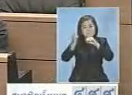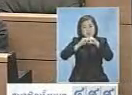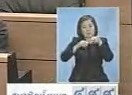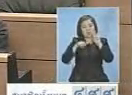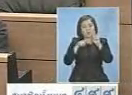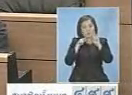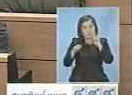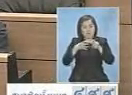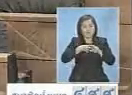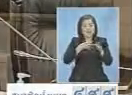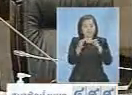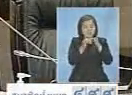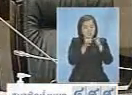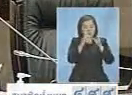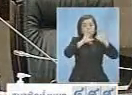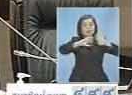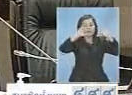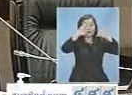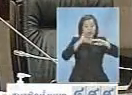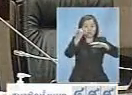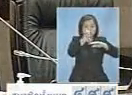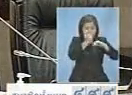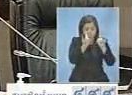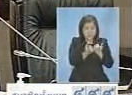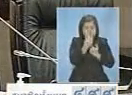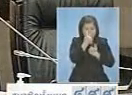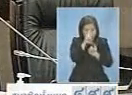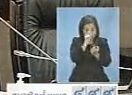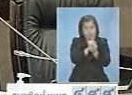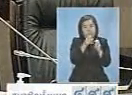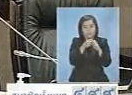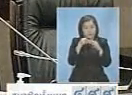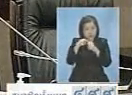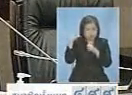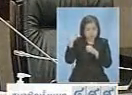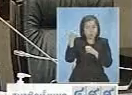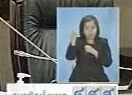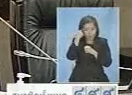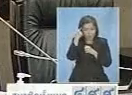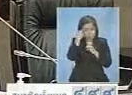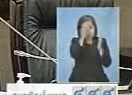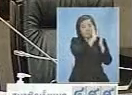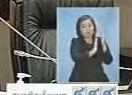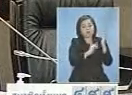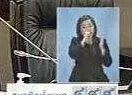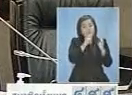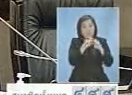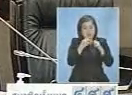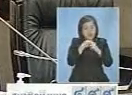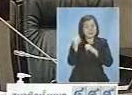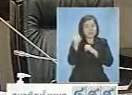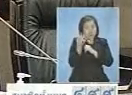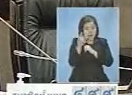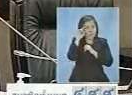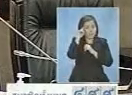ลนี้เนี่ยเห็นปัญหาครับว่าปัญหาของประเทศไทยในตอนนี้เนี่ยมีอะไรบ้